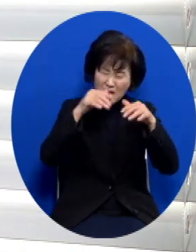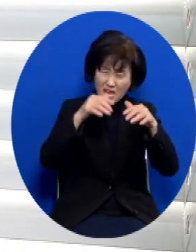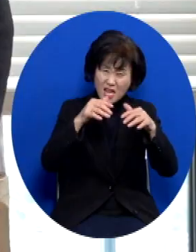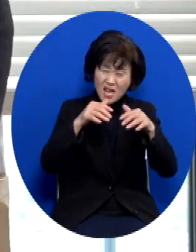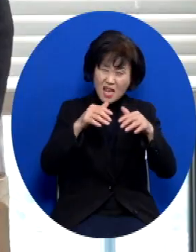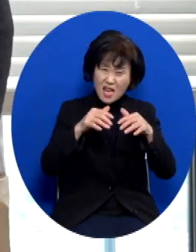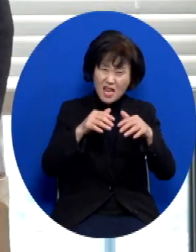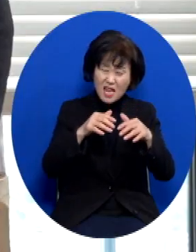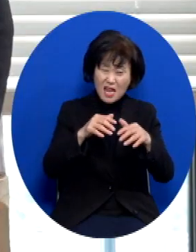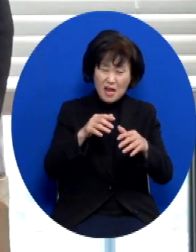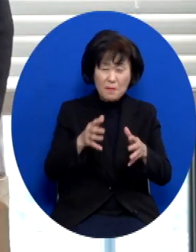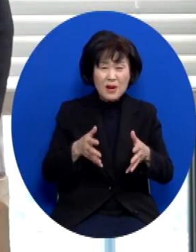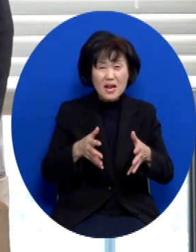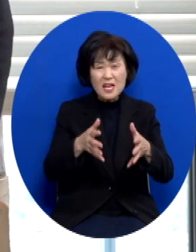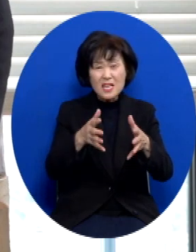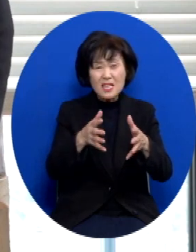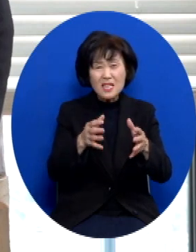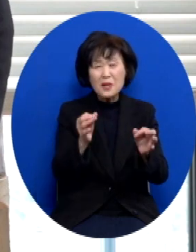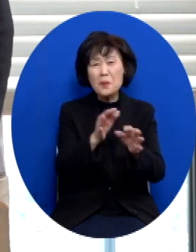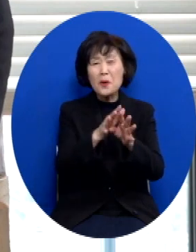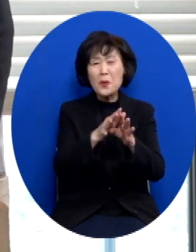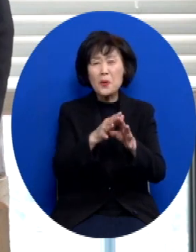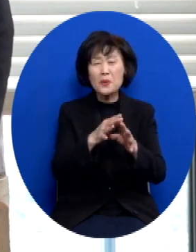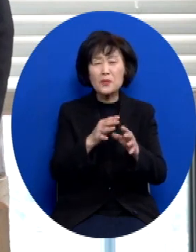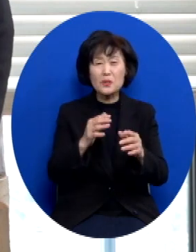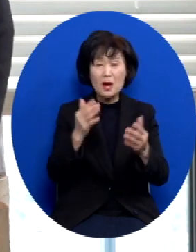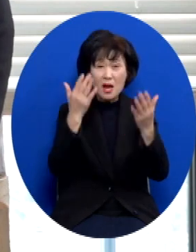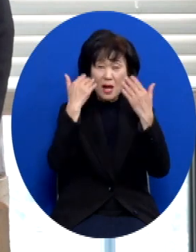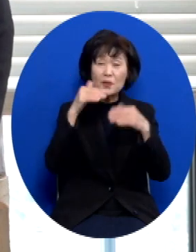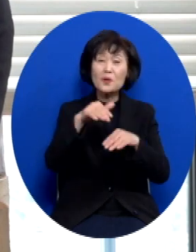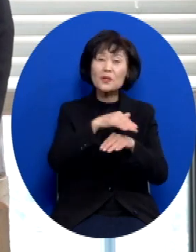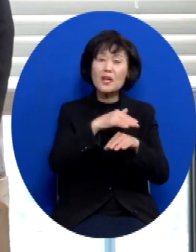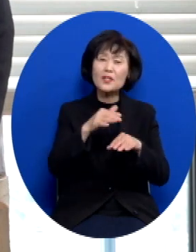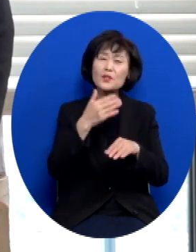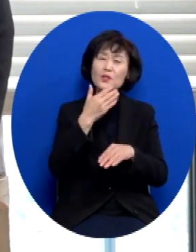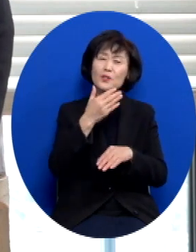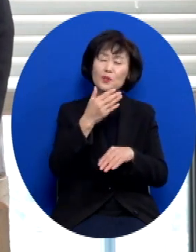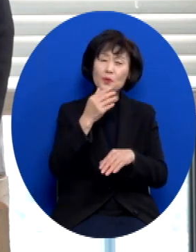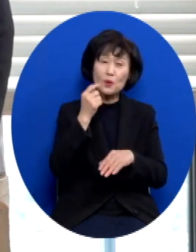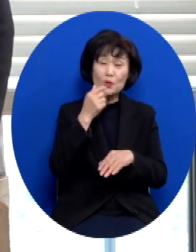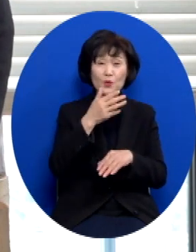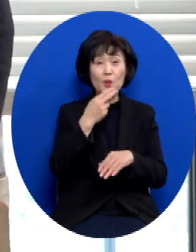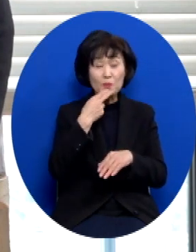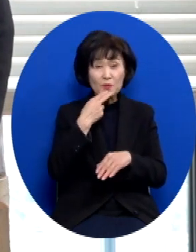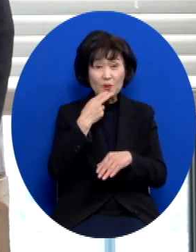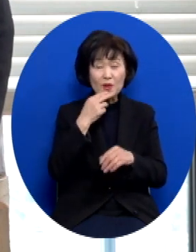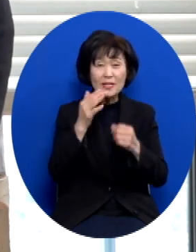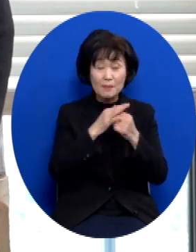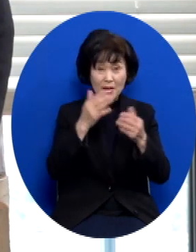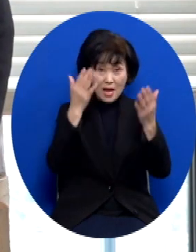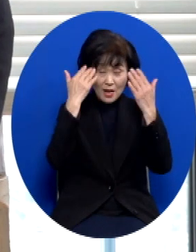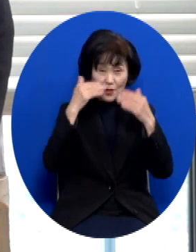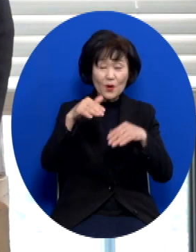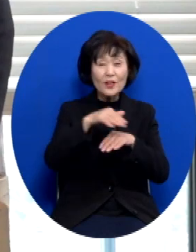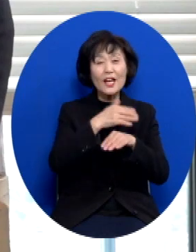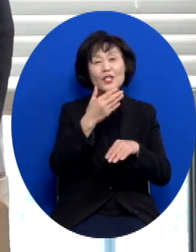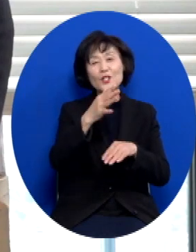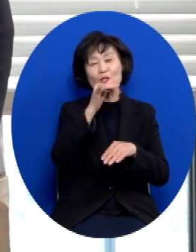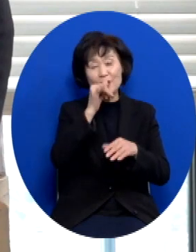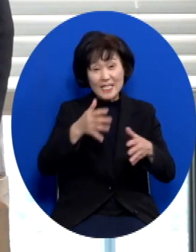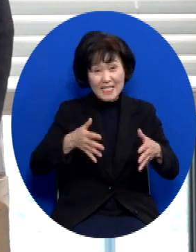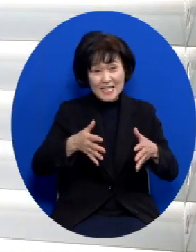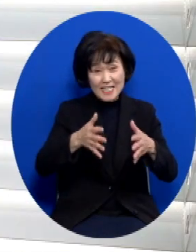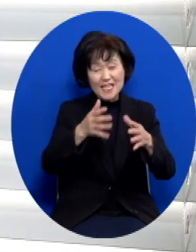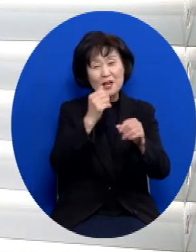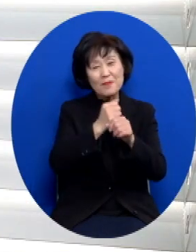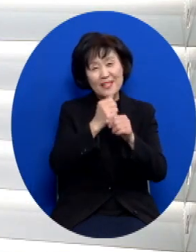거예요. 그래서 키르기스탄에 어린이 다닐 수 있는 학교 통학길을 준비를 해서 금년 6월